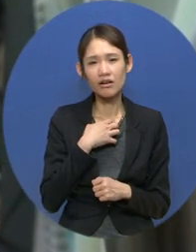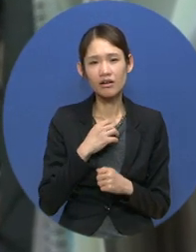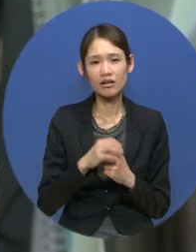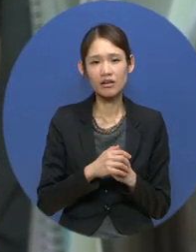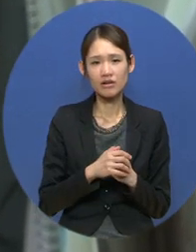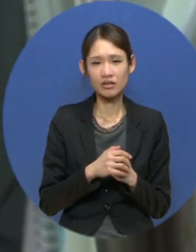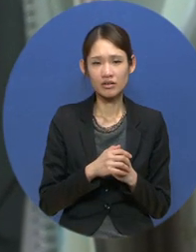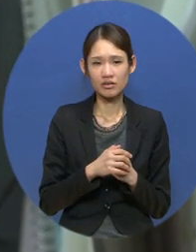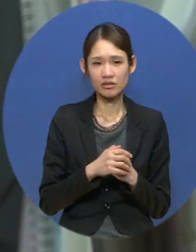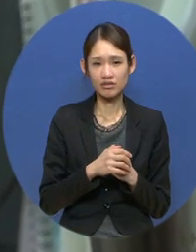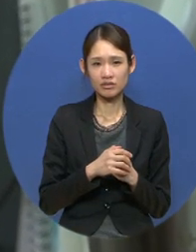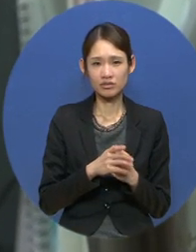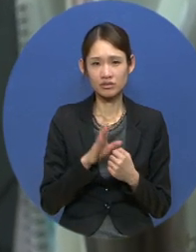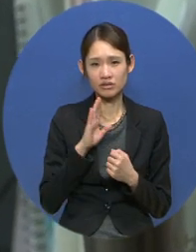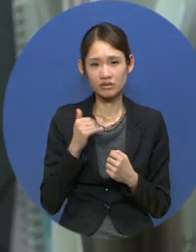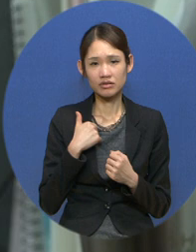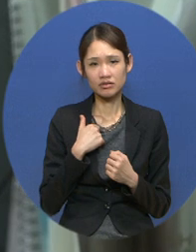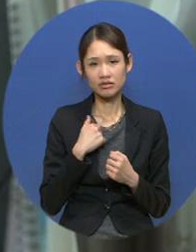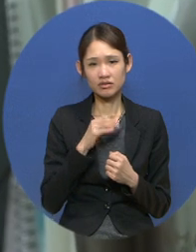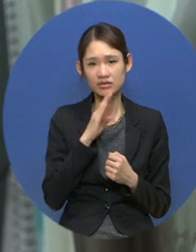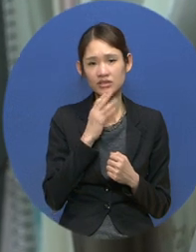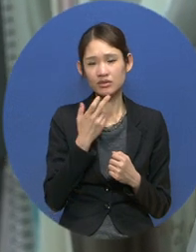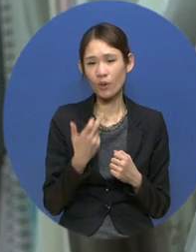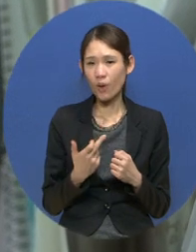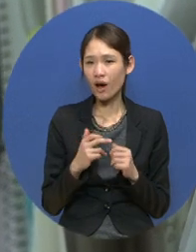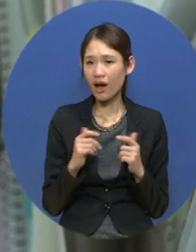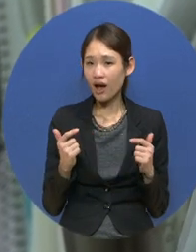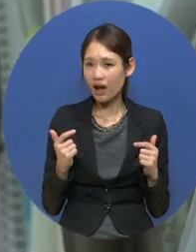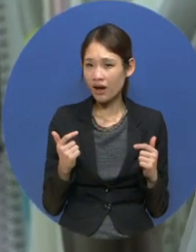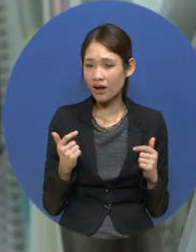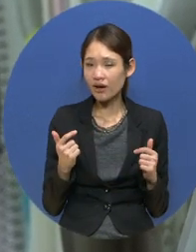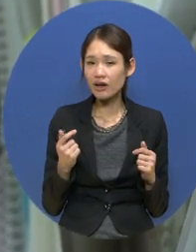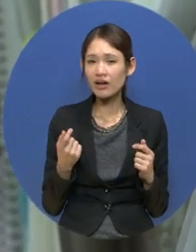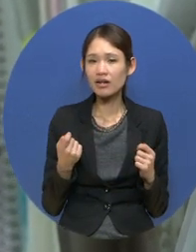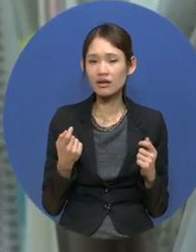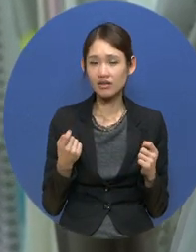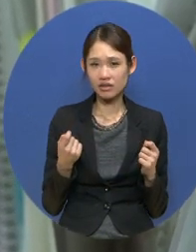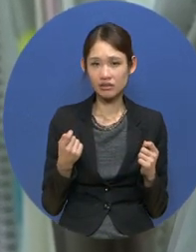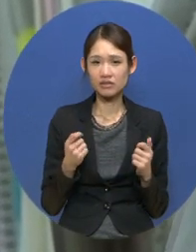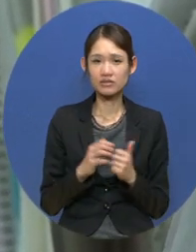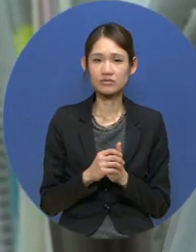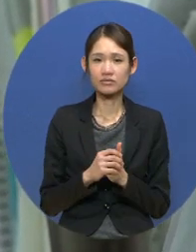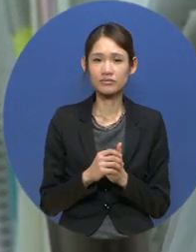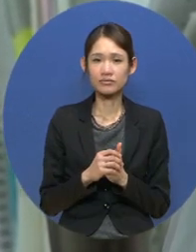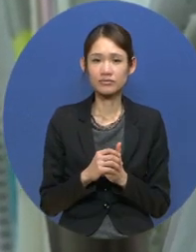아, 내가 친 동생이 아니라 그렇구나.